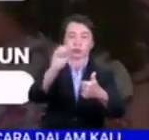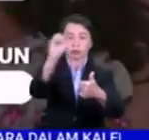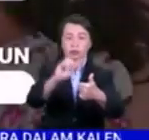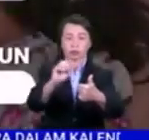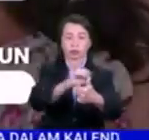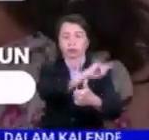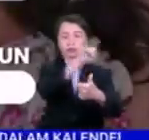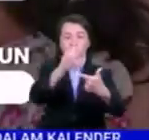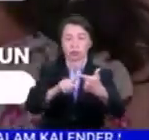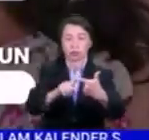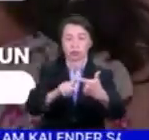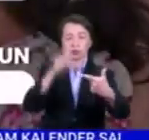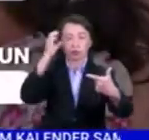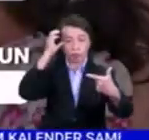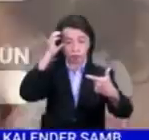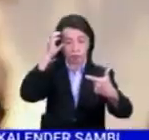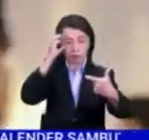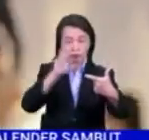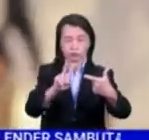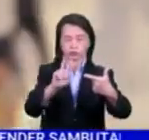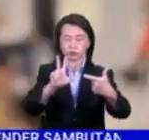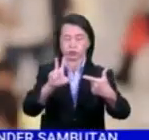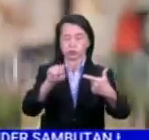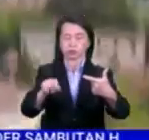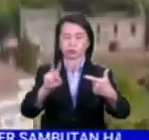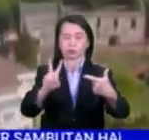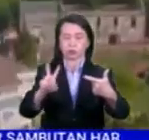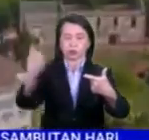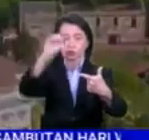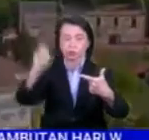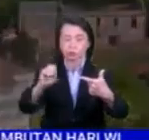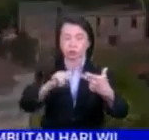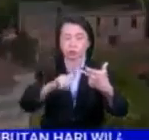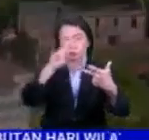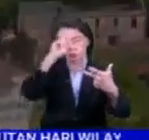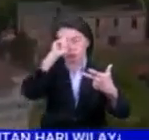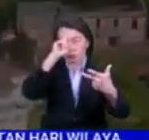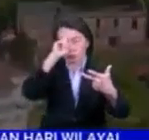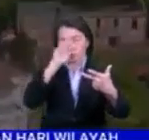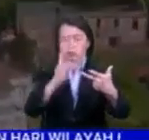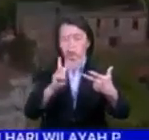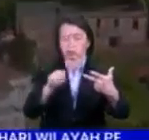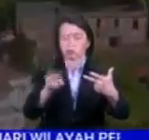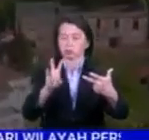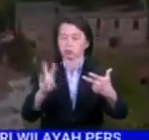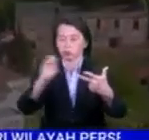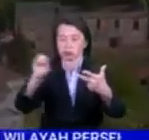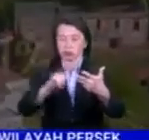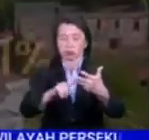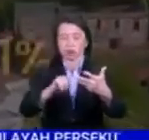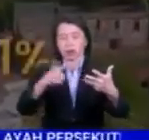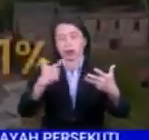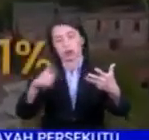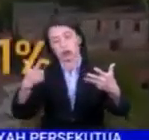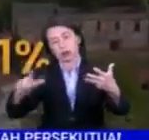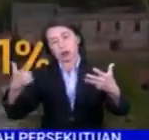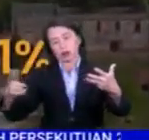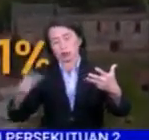69.4%, diikuti etnik Cina 23.2%, India 6.7% dan